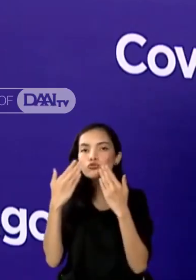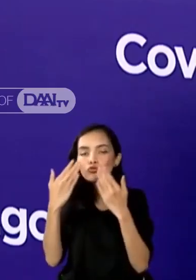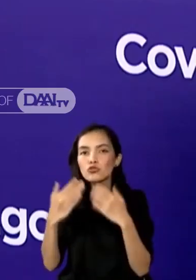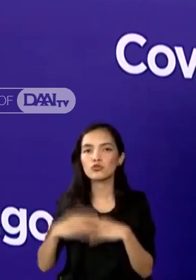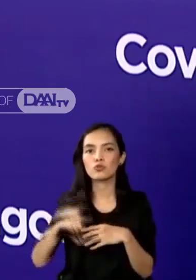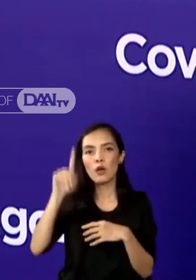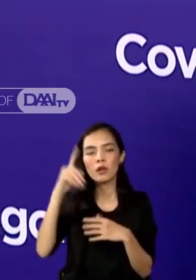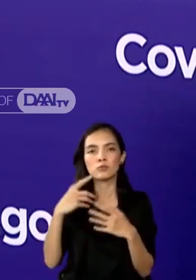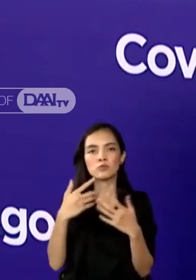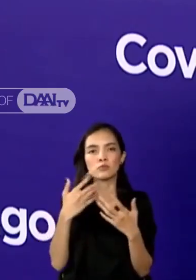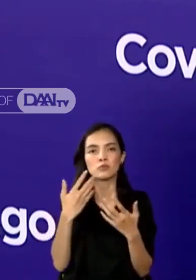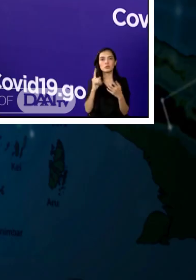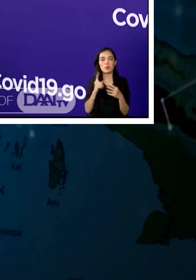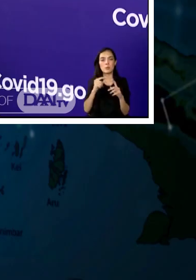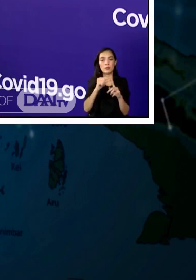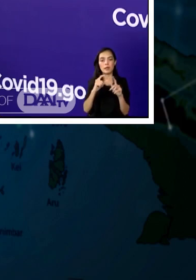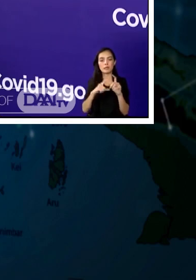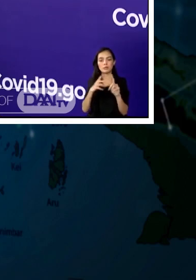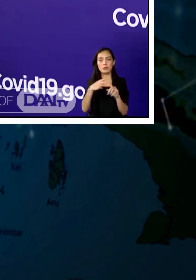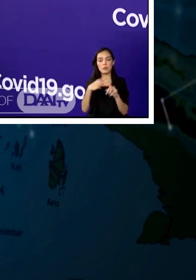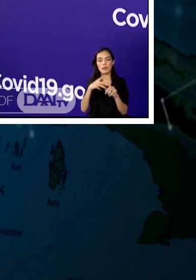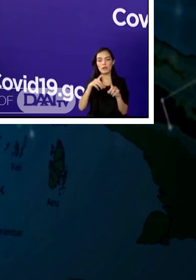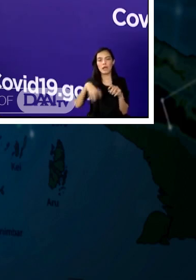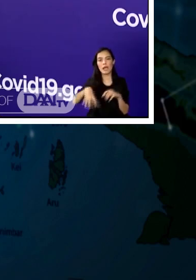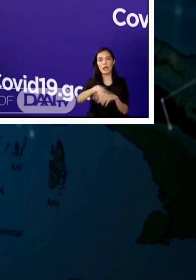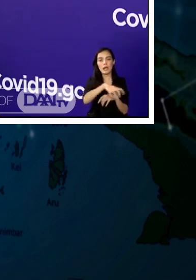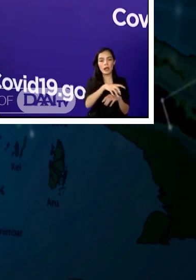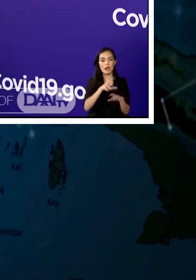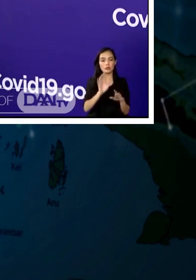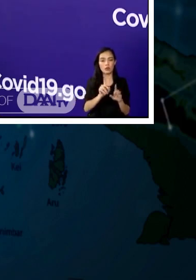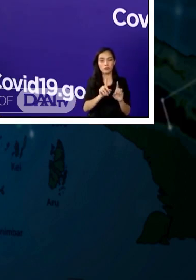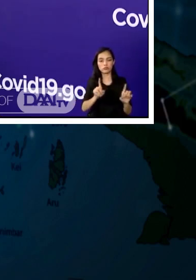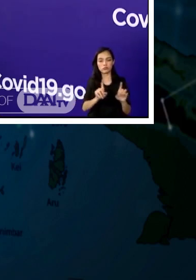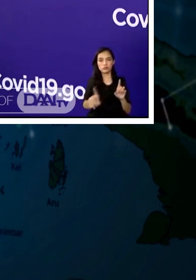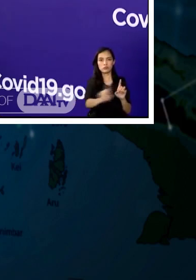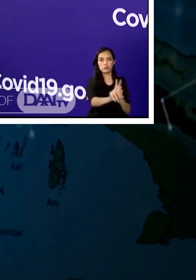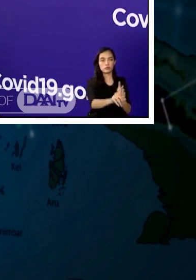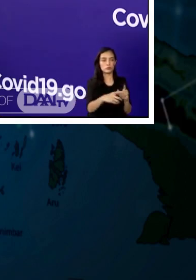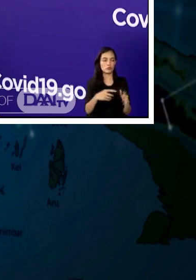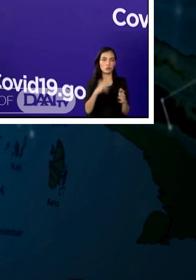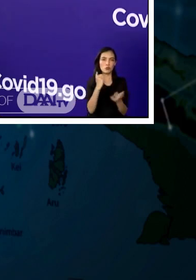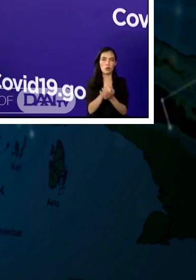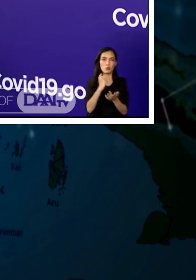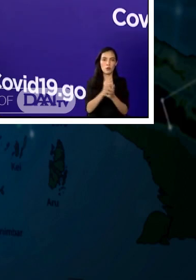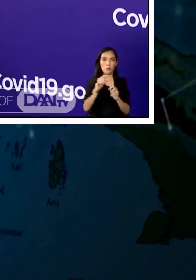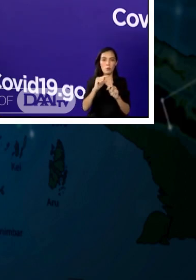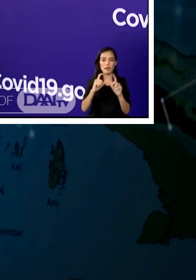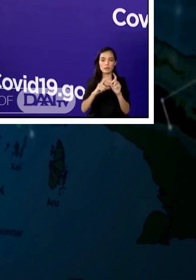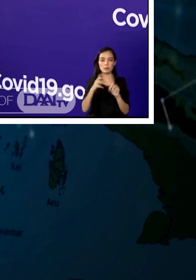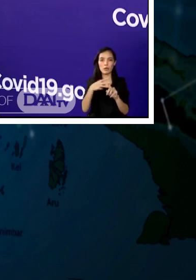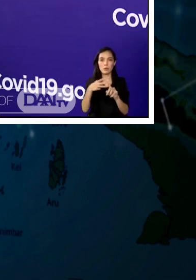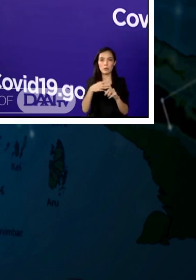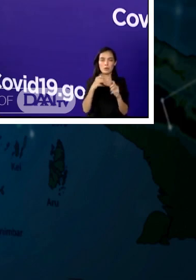yang diberlakukan di semua daerah ya, di semua daerah. Jadi kompak semua daerah ada PSBB, terus juga